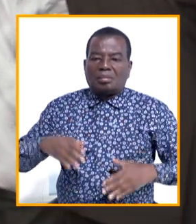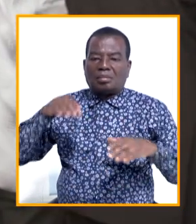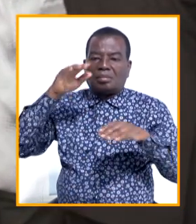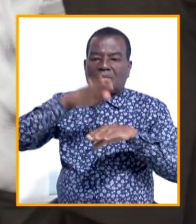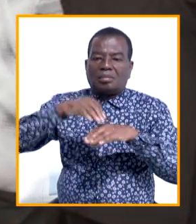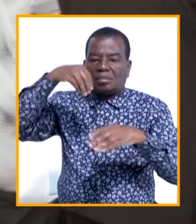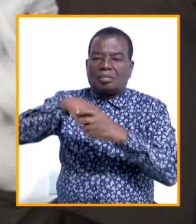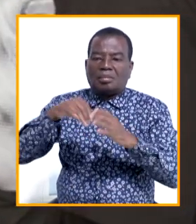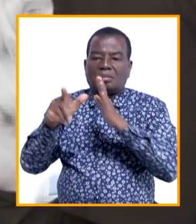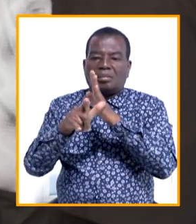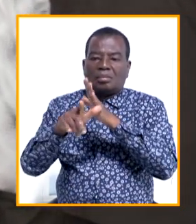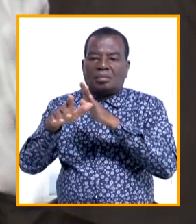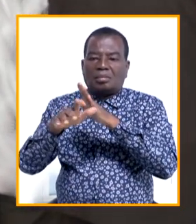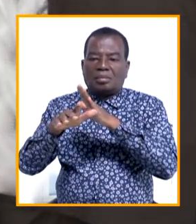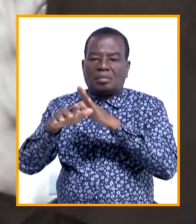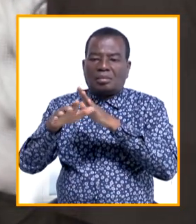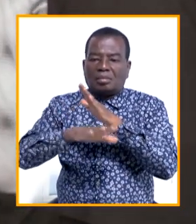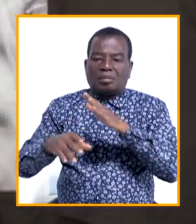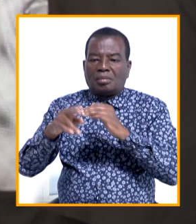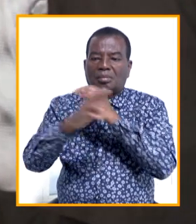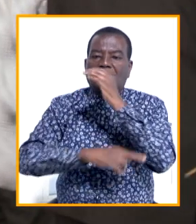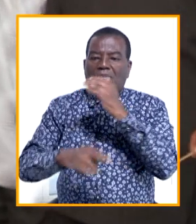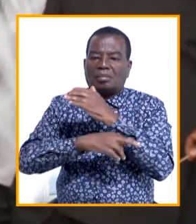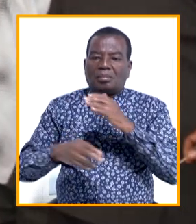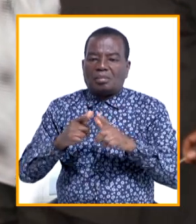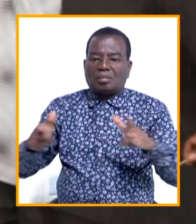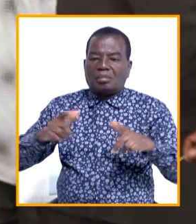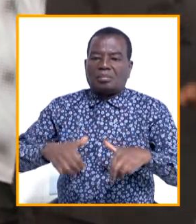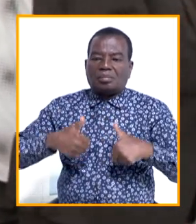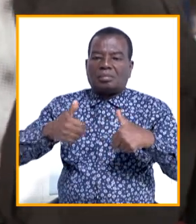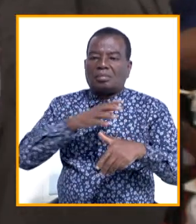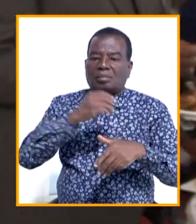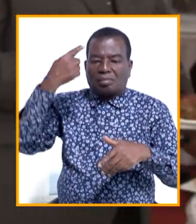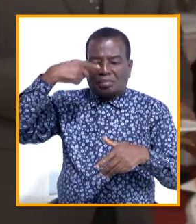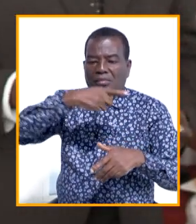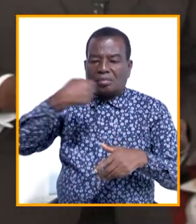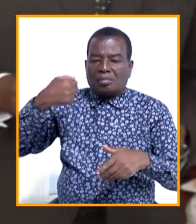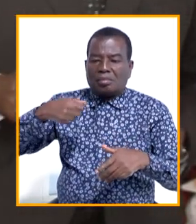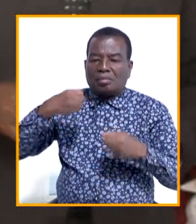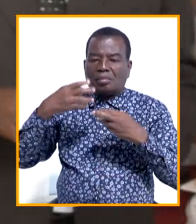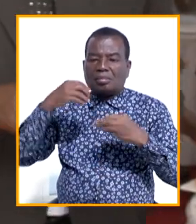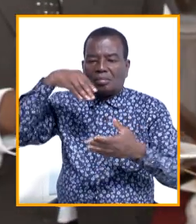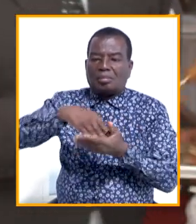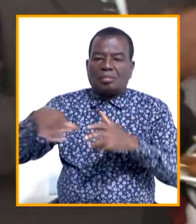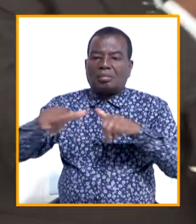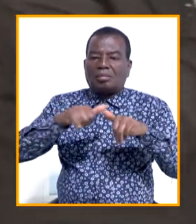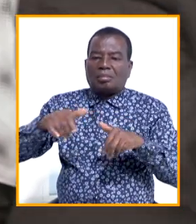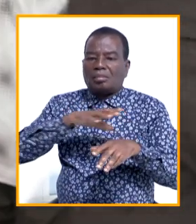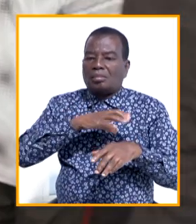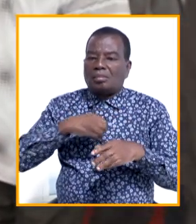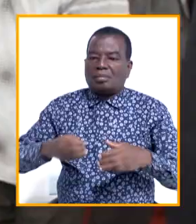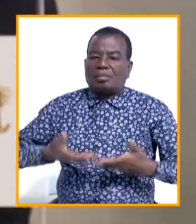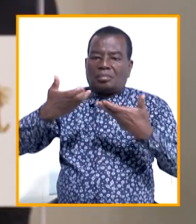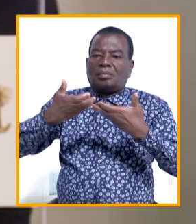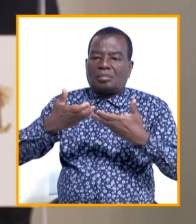sous-région c'est une grande joie une reconnaissance mais surtout un grand challenge parce qu'il reste beaucoup encore à faire et il faut